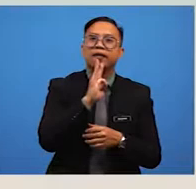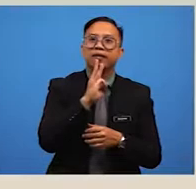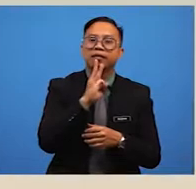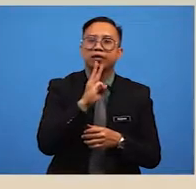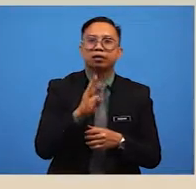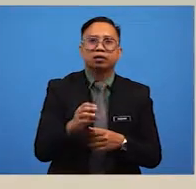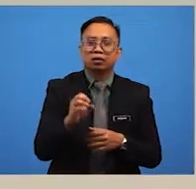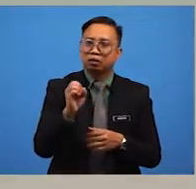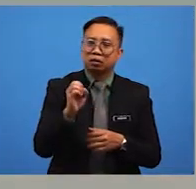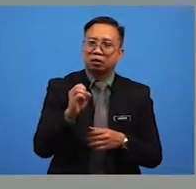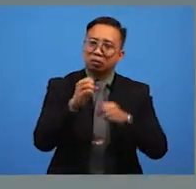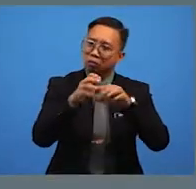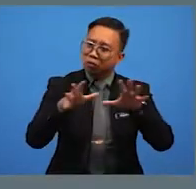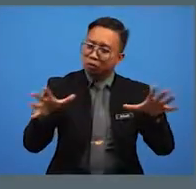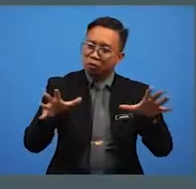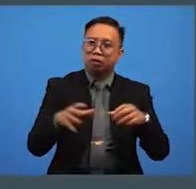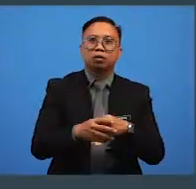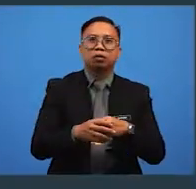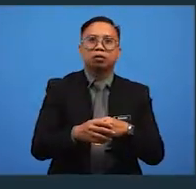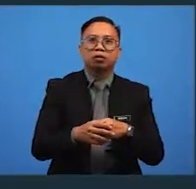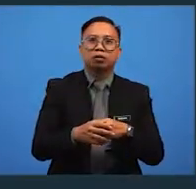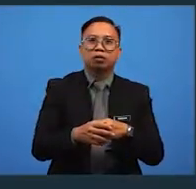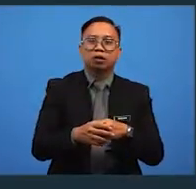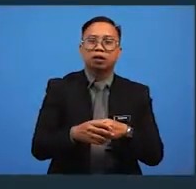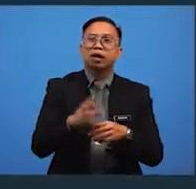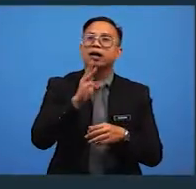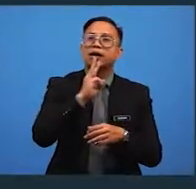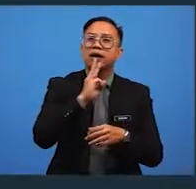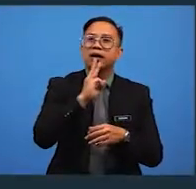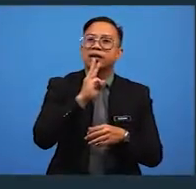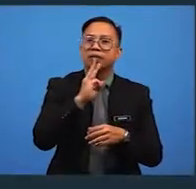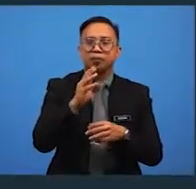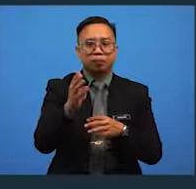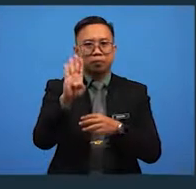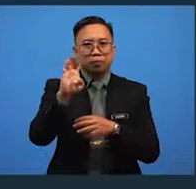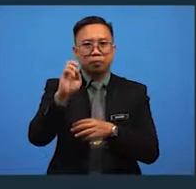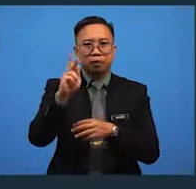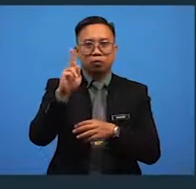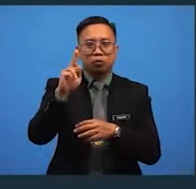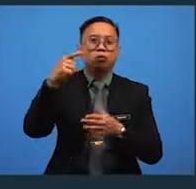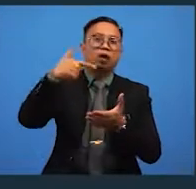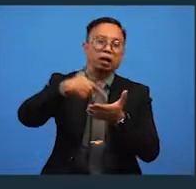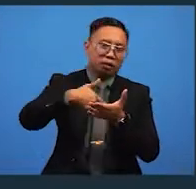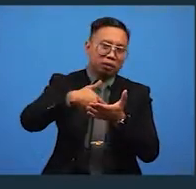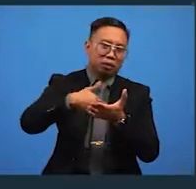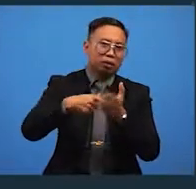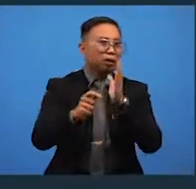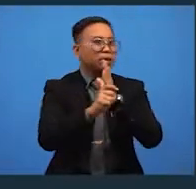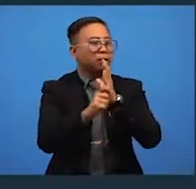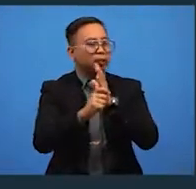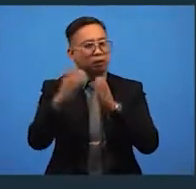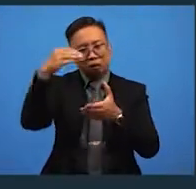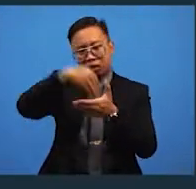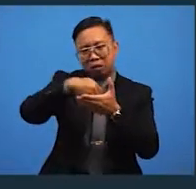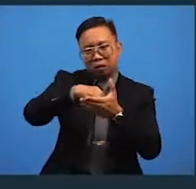akan mencair. Pada waktu malam, air ini akan membeku sekali lagi dan menambahkan isi